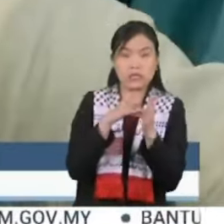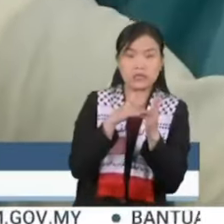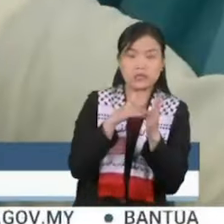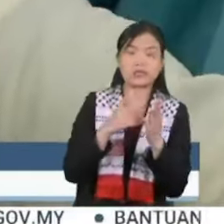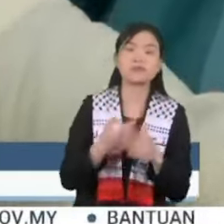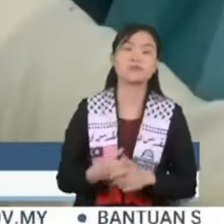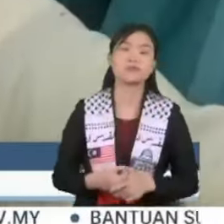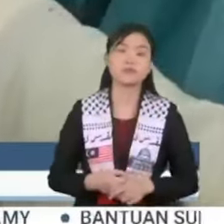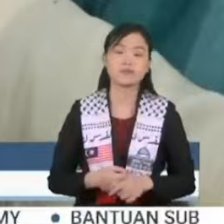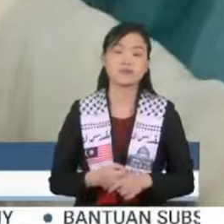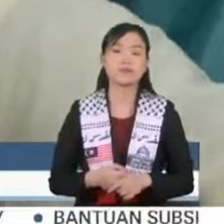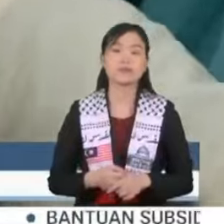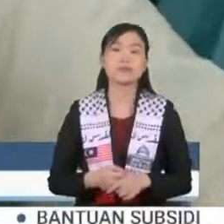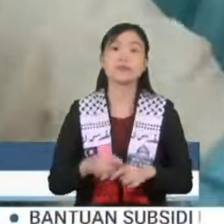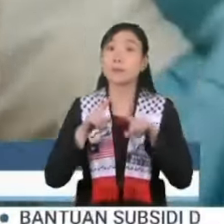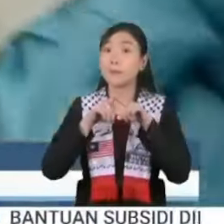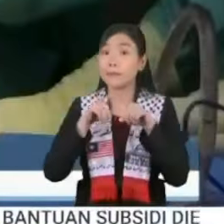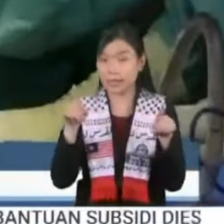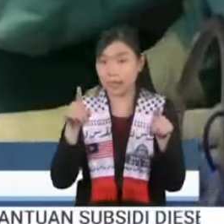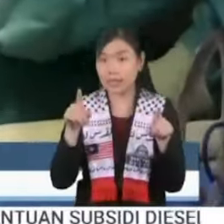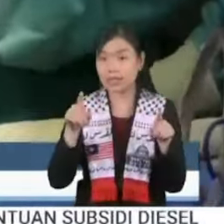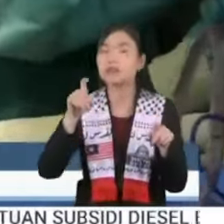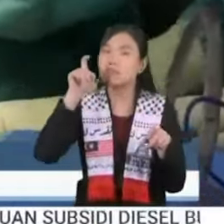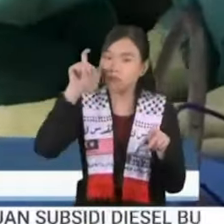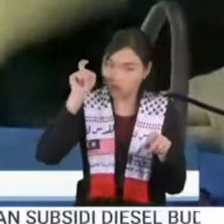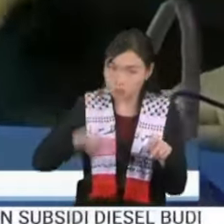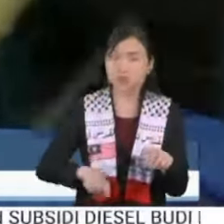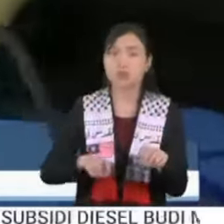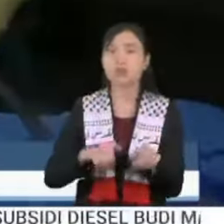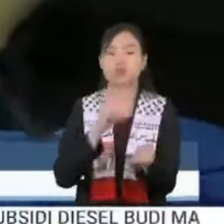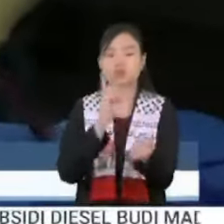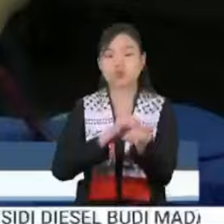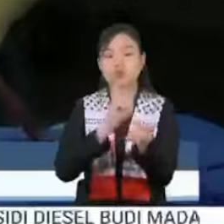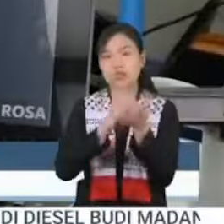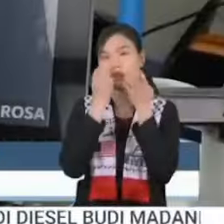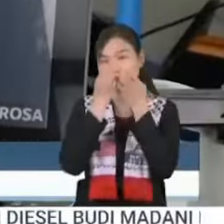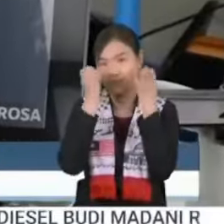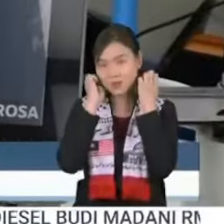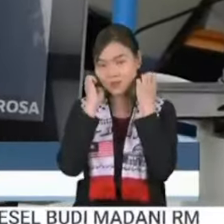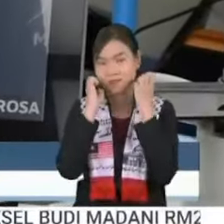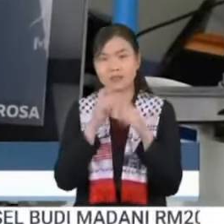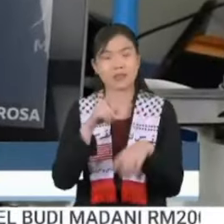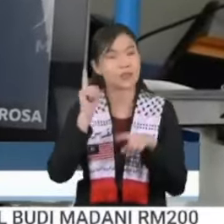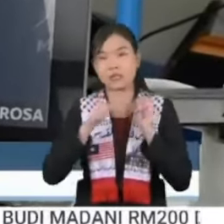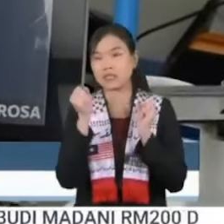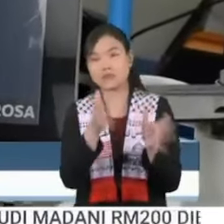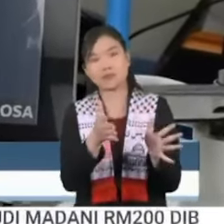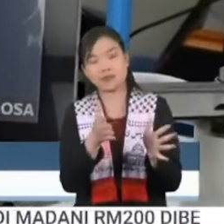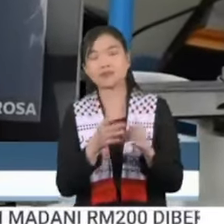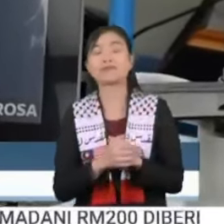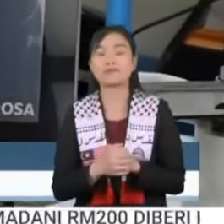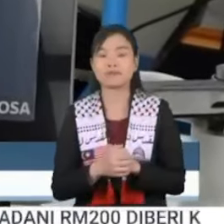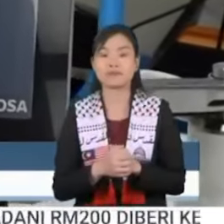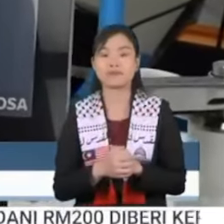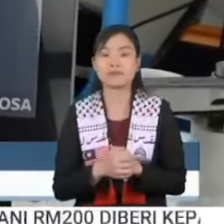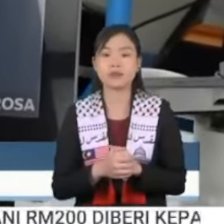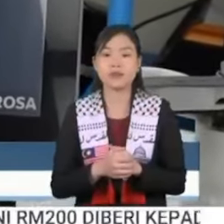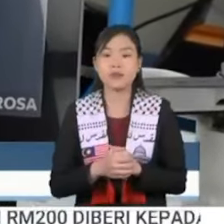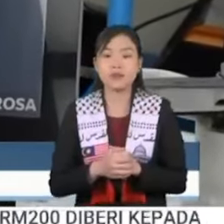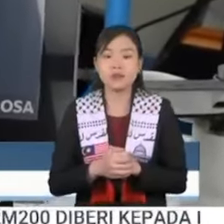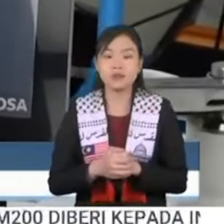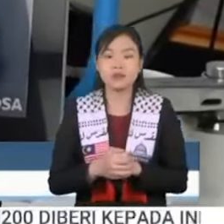implan. Bagaimanapun, sentuhan seorang pakar bedah tetap diperlukan. Juru teknik perubatan Muhammad Syahiran